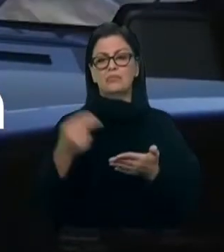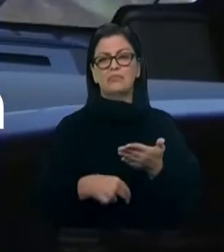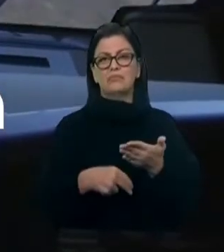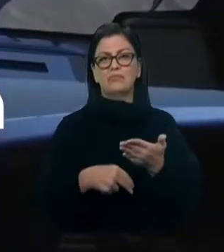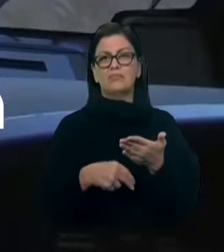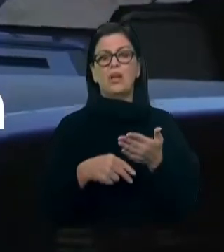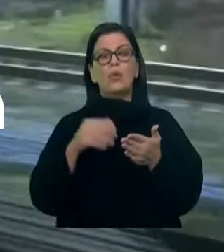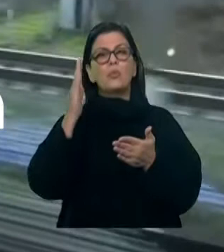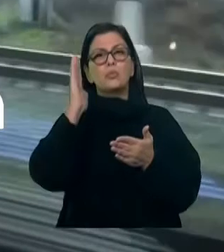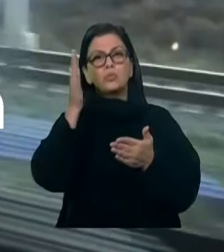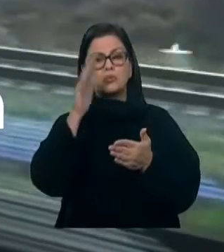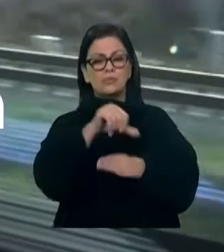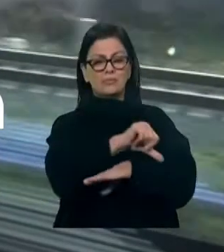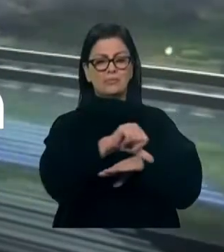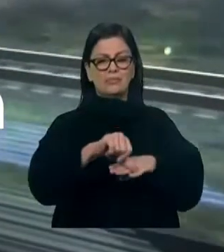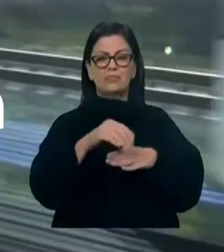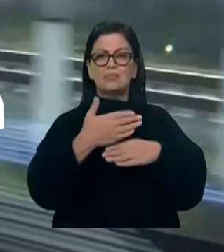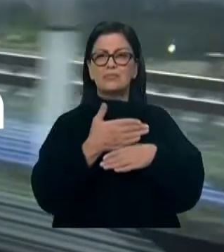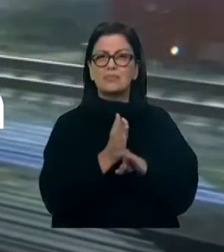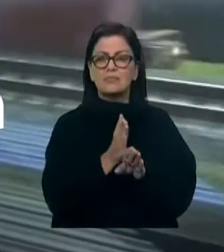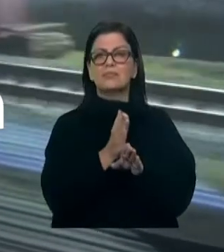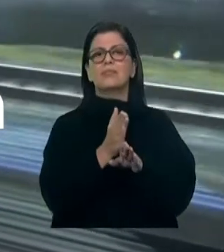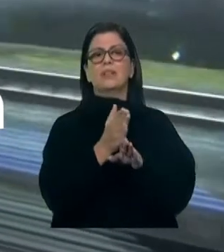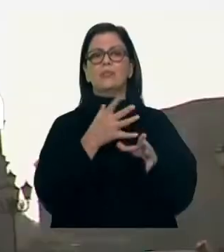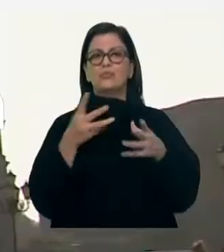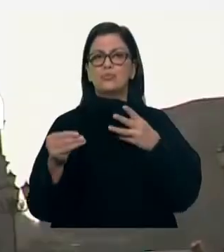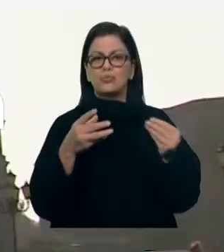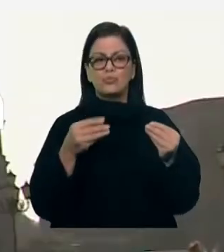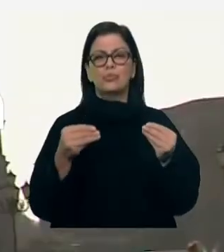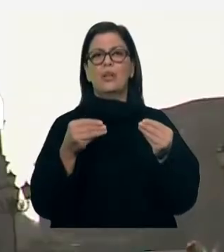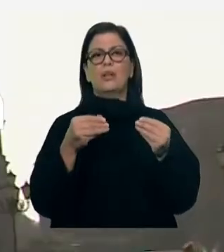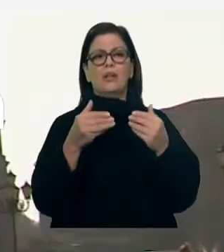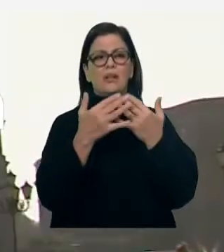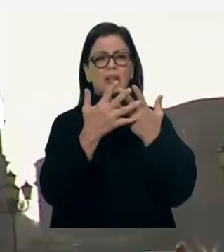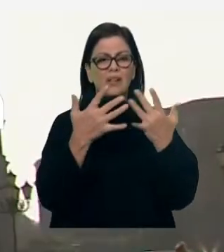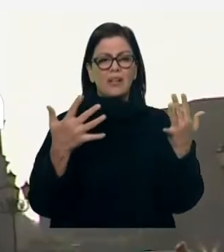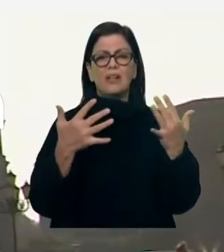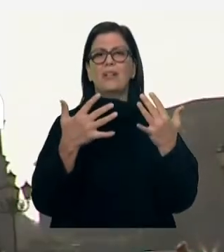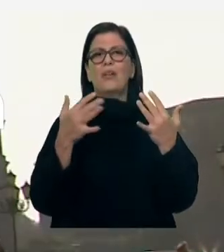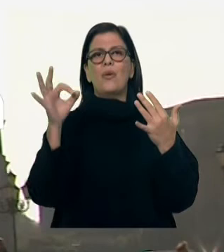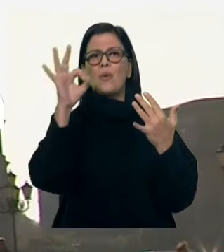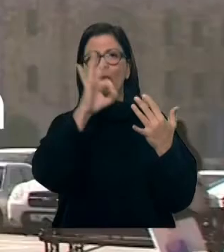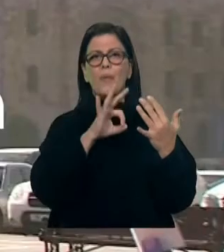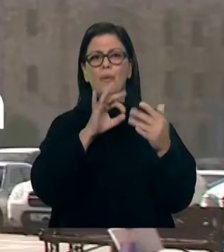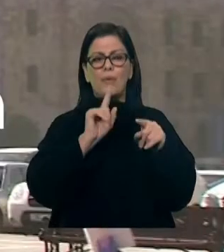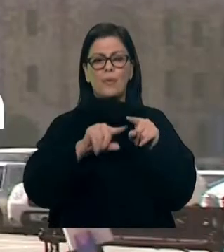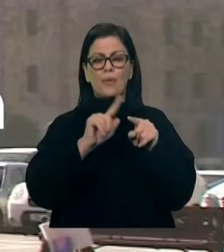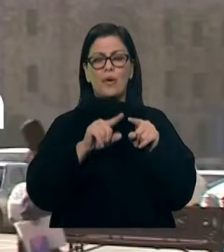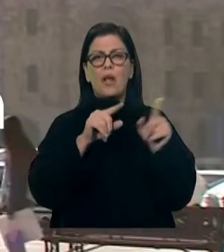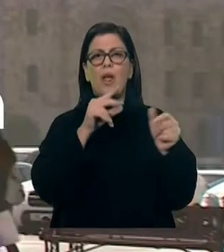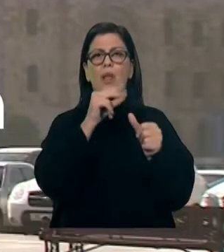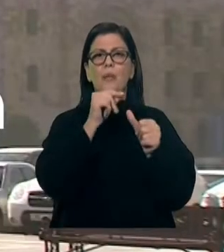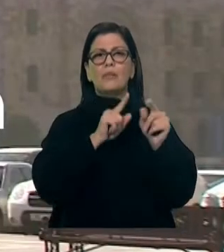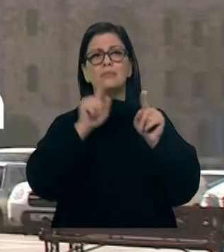demarkasiya və nəqliyyat dəhlizlərinin aşılması məsələləri gündəmə gəldiyi vaxtdan Ermənistan gah kollektiv təhlükəsizlik müqaviləsi təşkilatını, gah